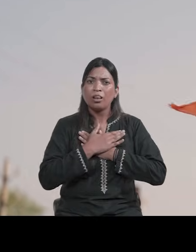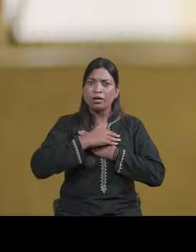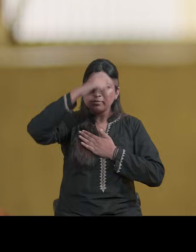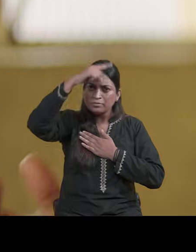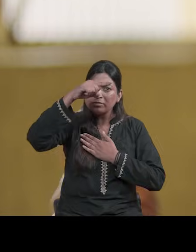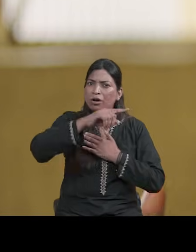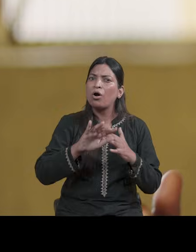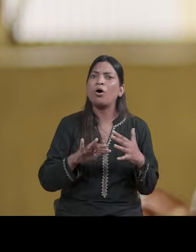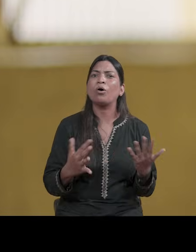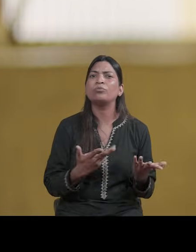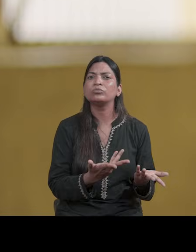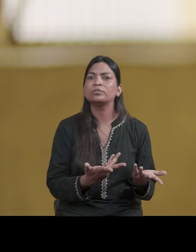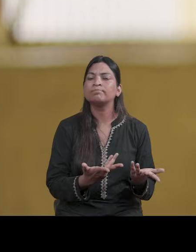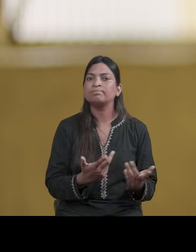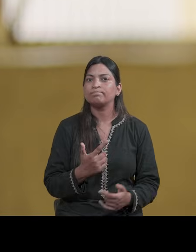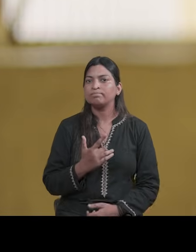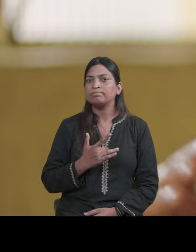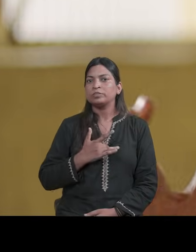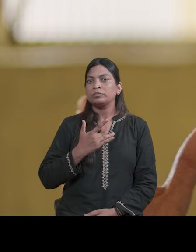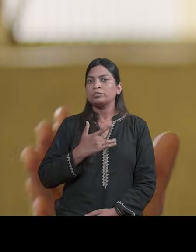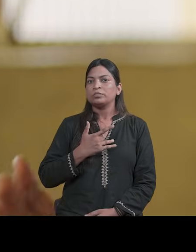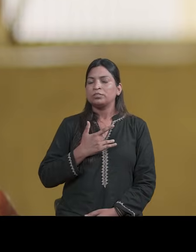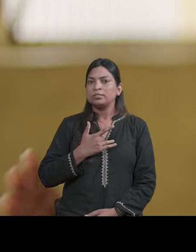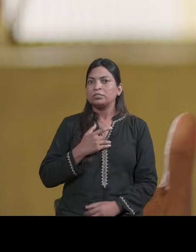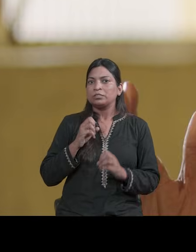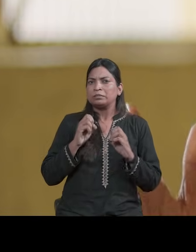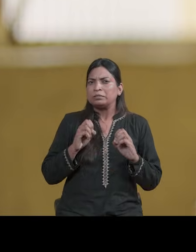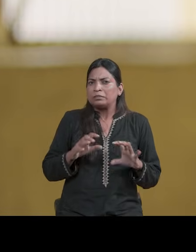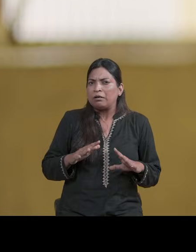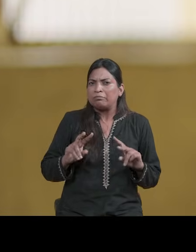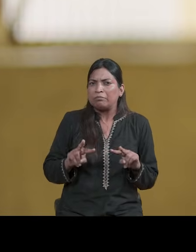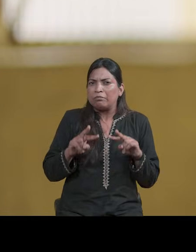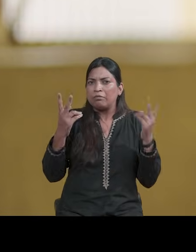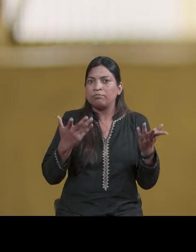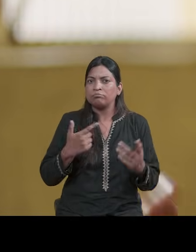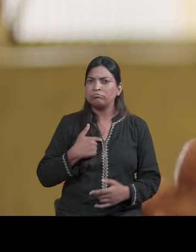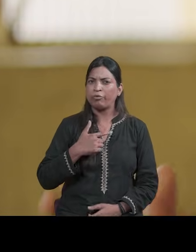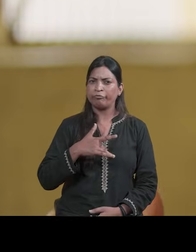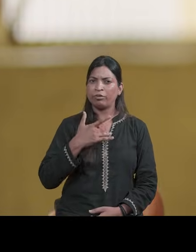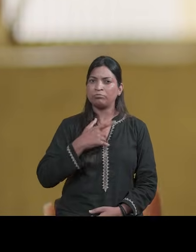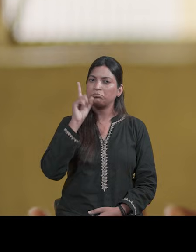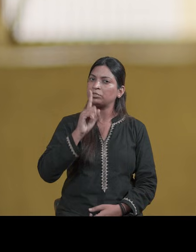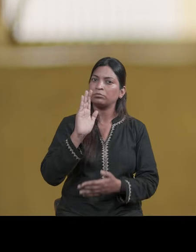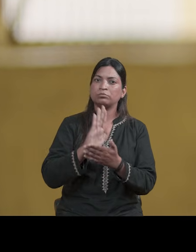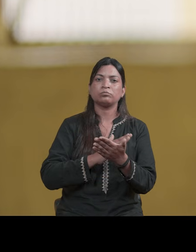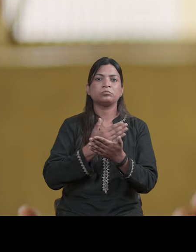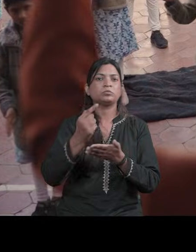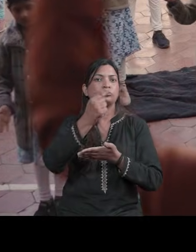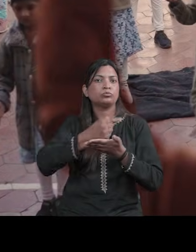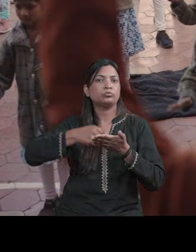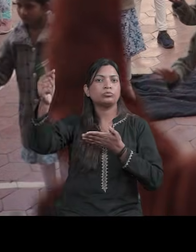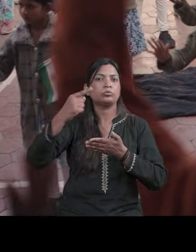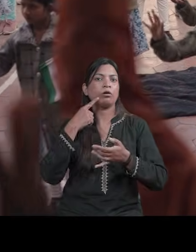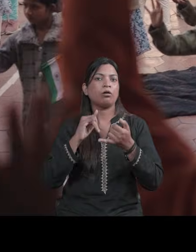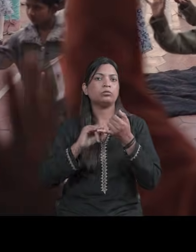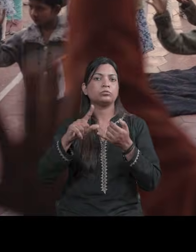करेंगे? तो ये बात वहाँ पर मुझे लगी कि इसको राष्ट्रगान को मान्यता मिलना चाहिए, और तब हम लोगों ने